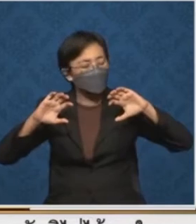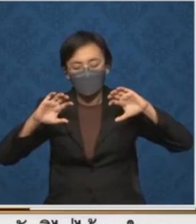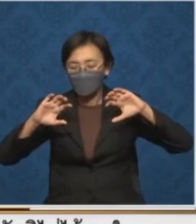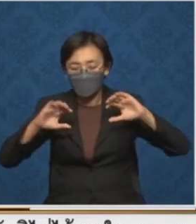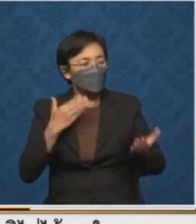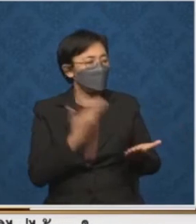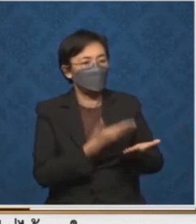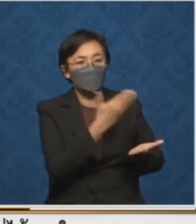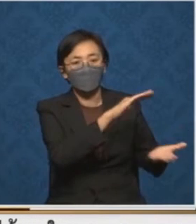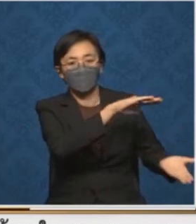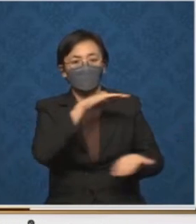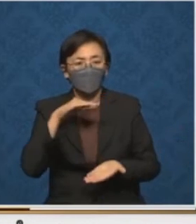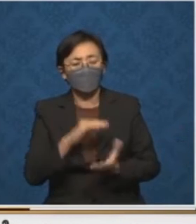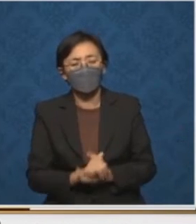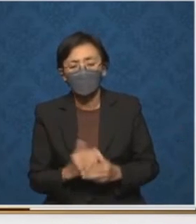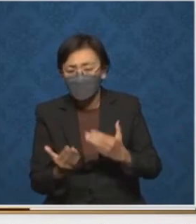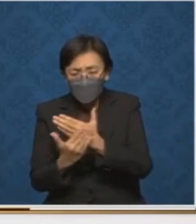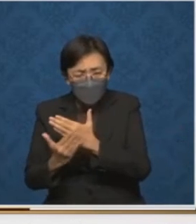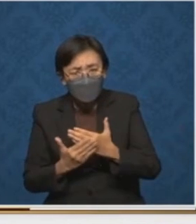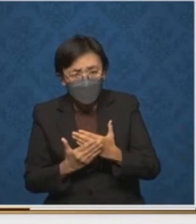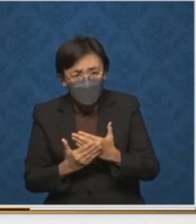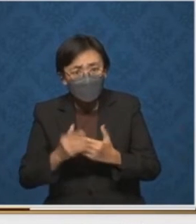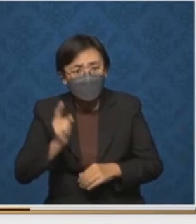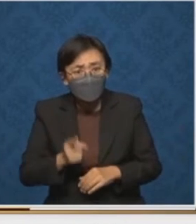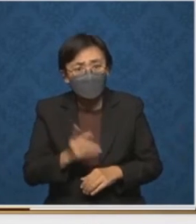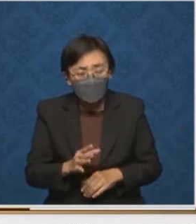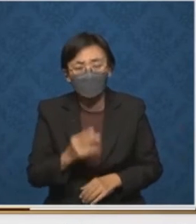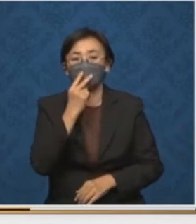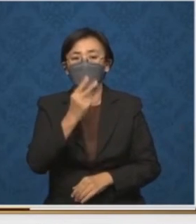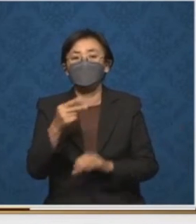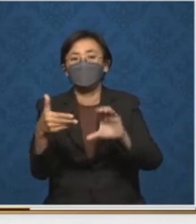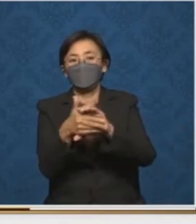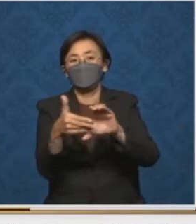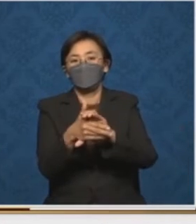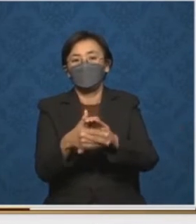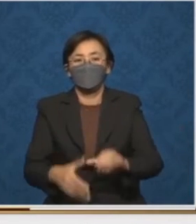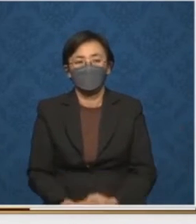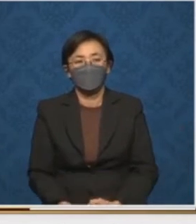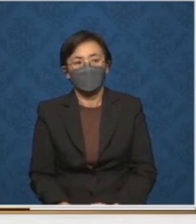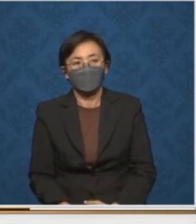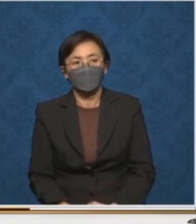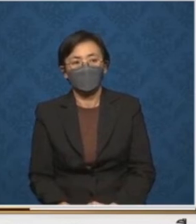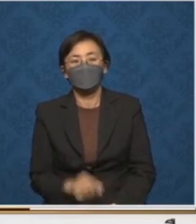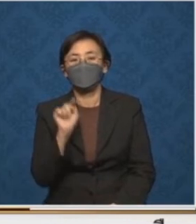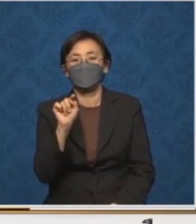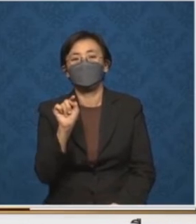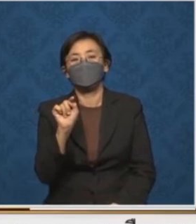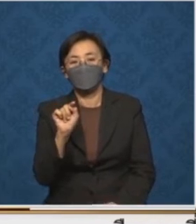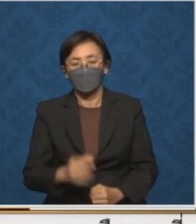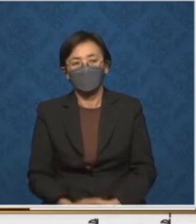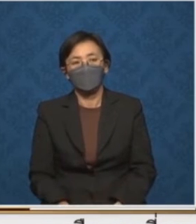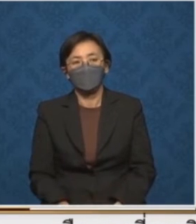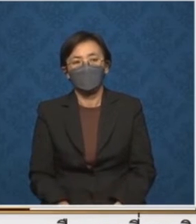อันนี้คือส่งแรกที่พิสูตรว่านายกน้ตีใฐานะหัหนาสอบคอและนายกตัดสินใจอย่นี้ใหคนไทย